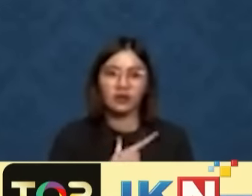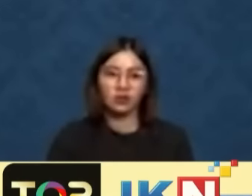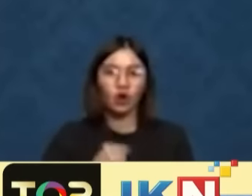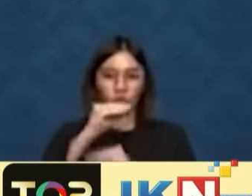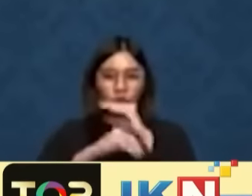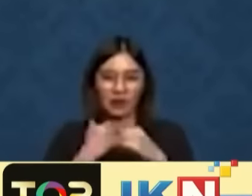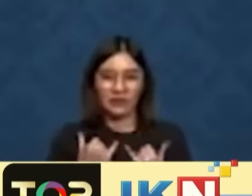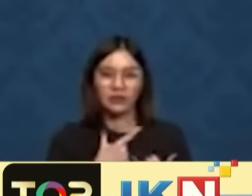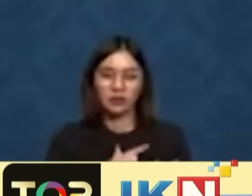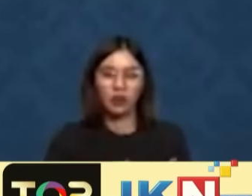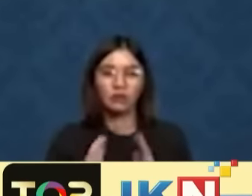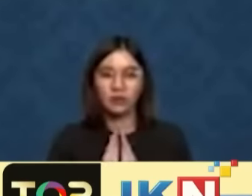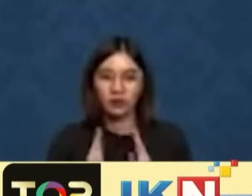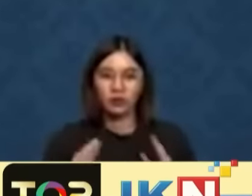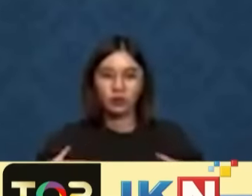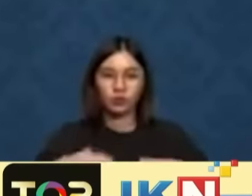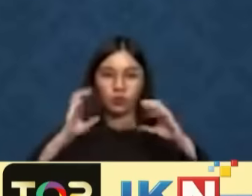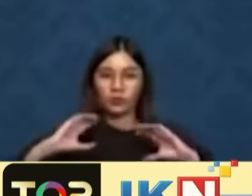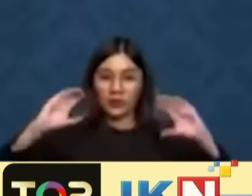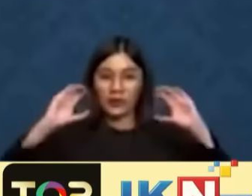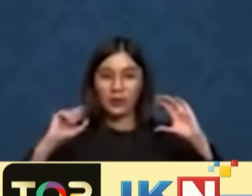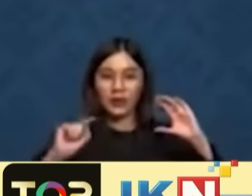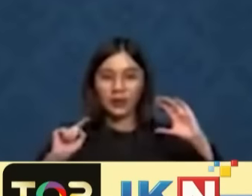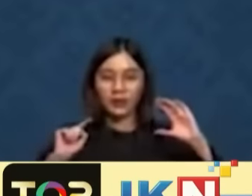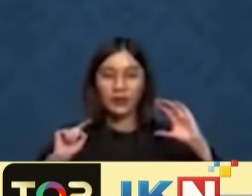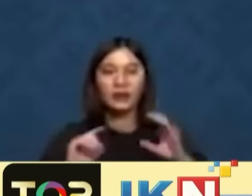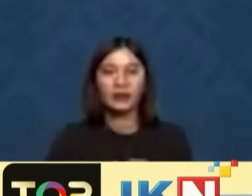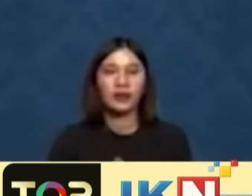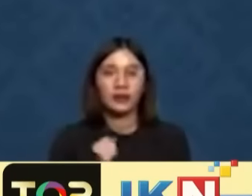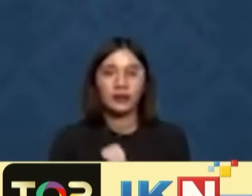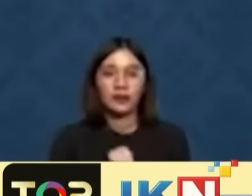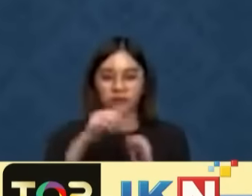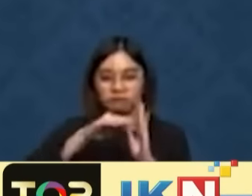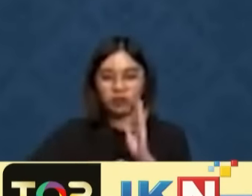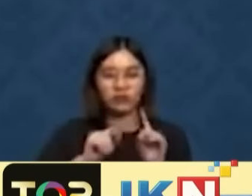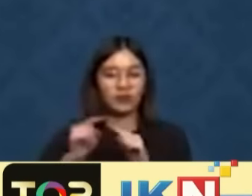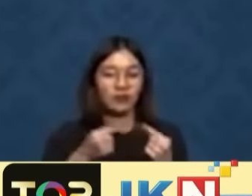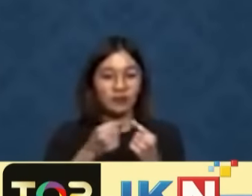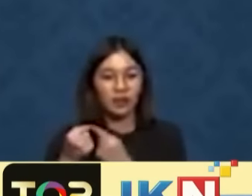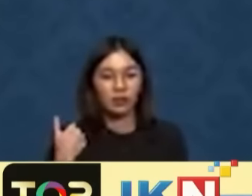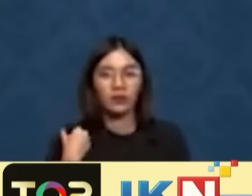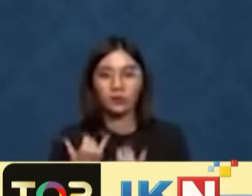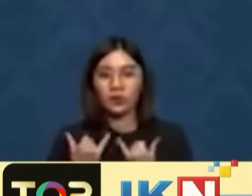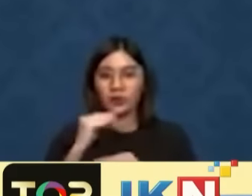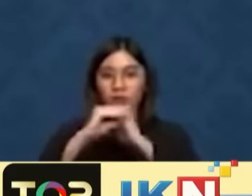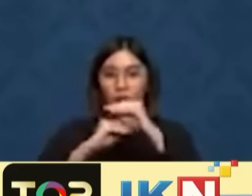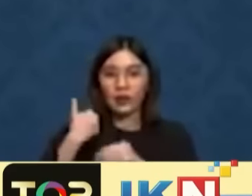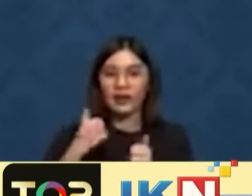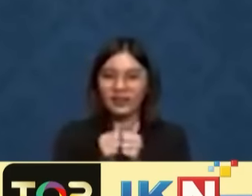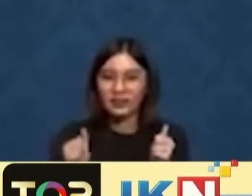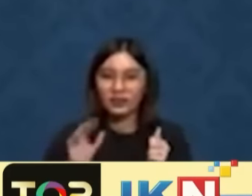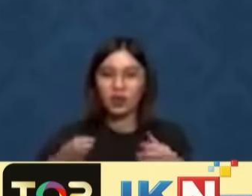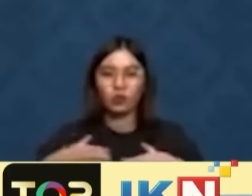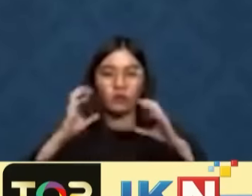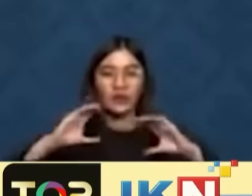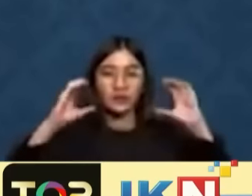คและก็ต้องขอบคุณรัฐบาลจริงๆนะครับว่าท่านก็ดำเนินการต่อนะครับวันนี้มีโครงการที่ดีของรัฐบาล